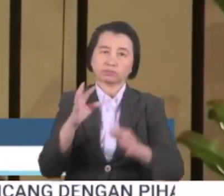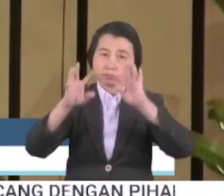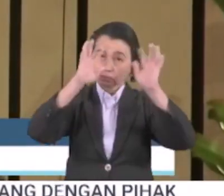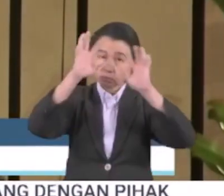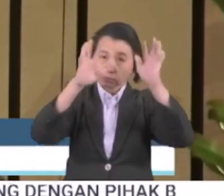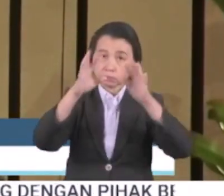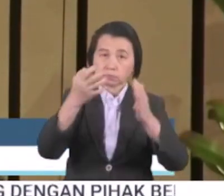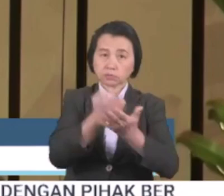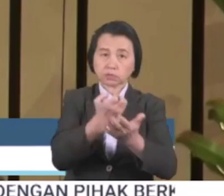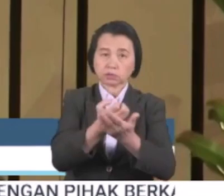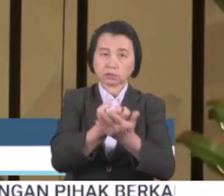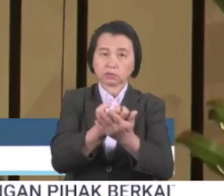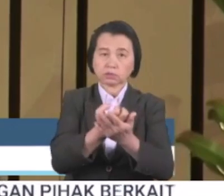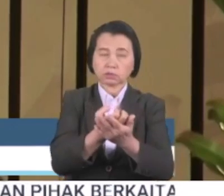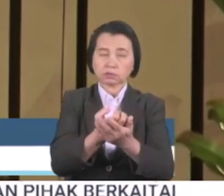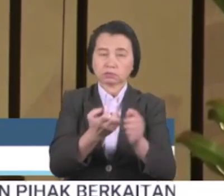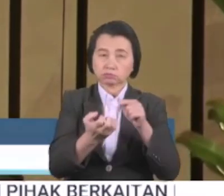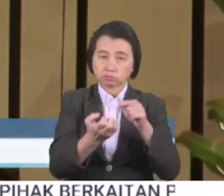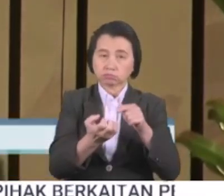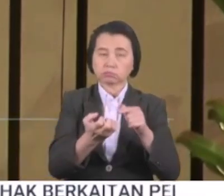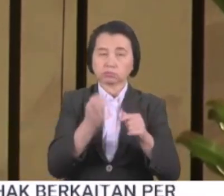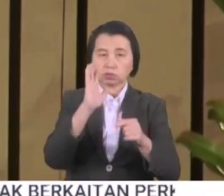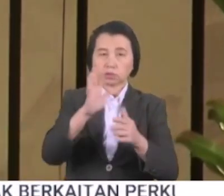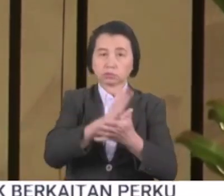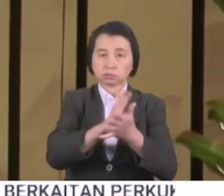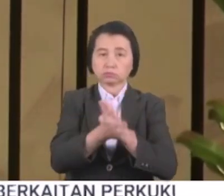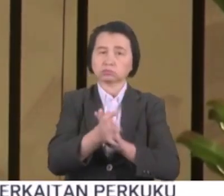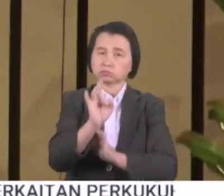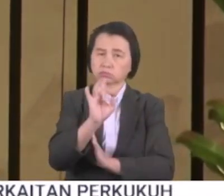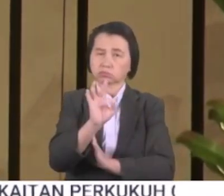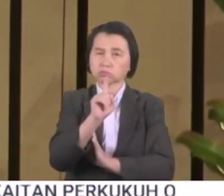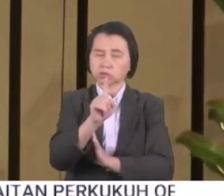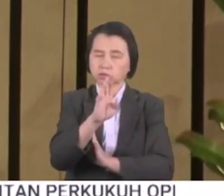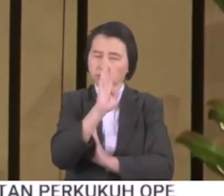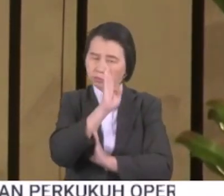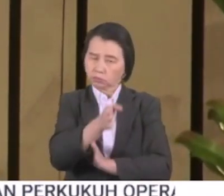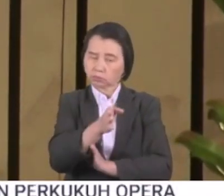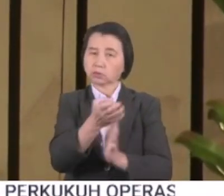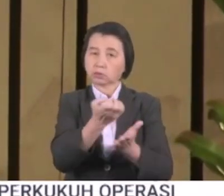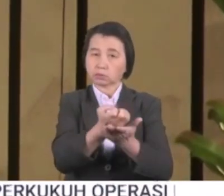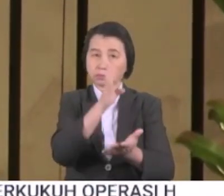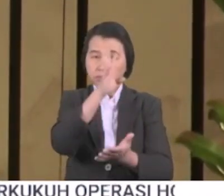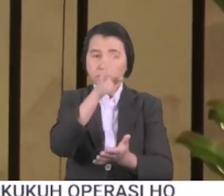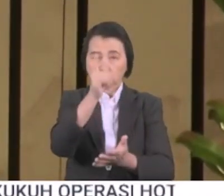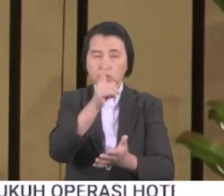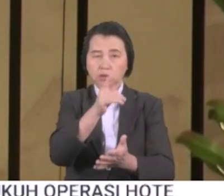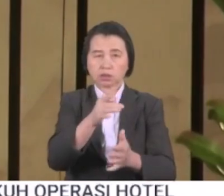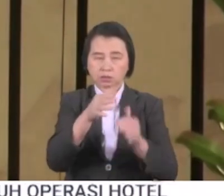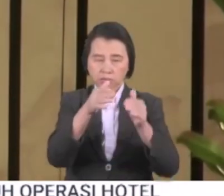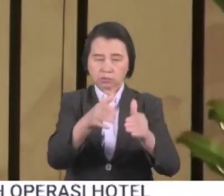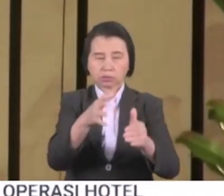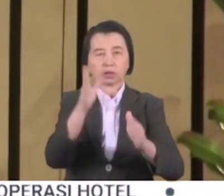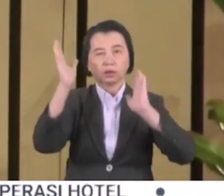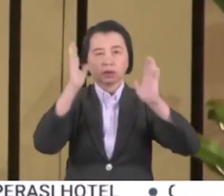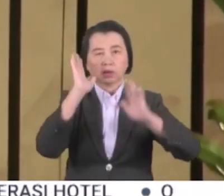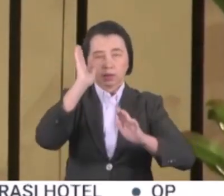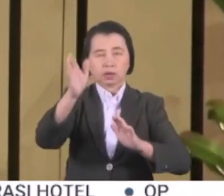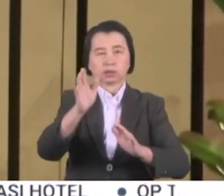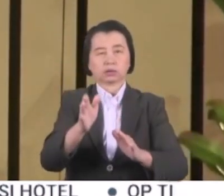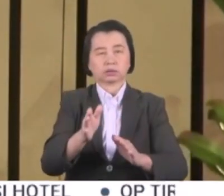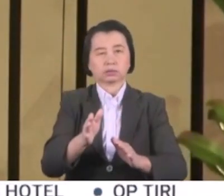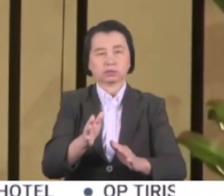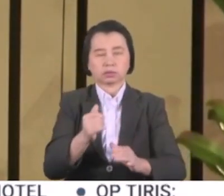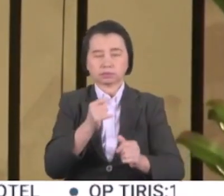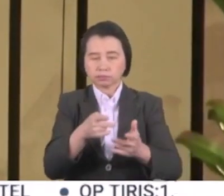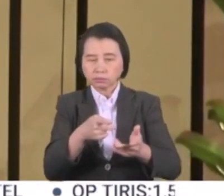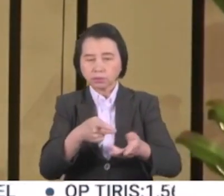creative economy ini memang ianya akan menjadi satu tumpuan yang kita akan ambil, dan Malaysia akan mengambil